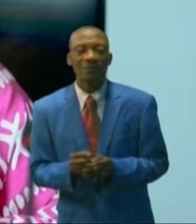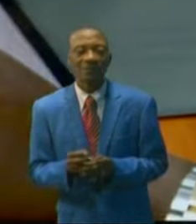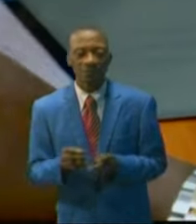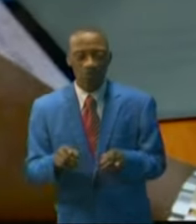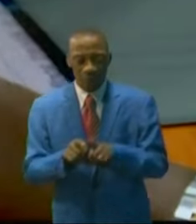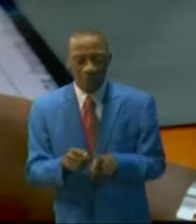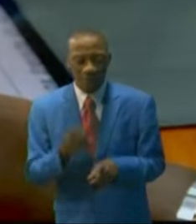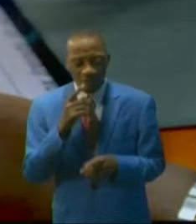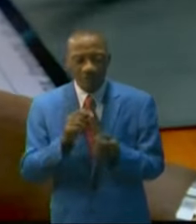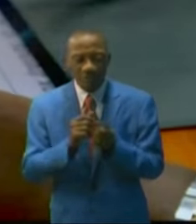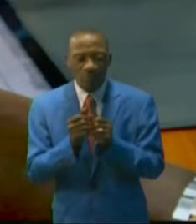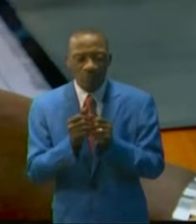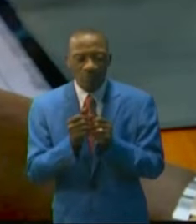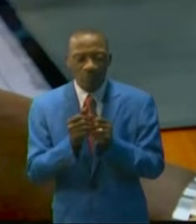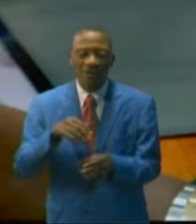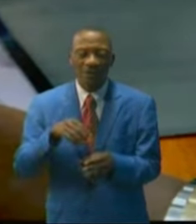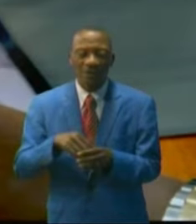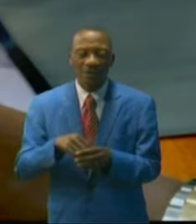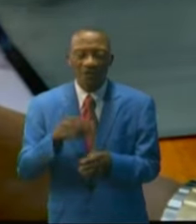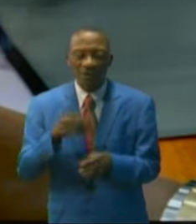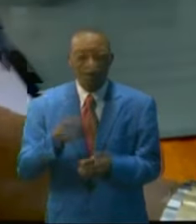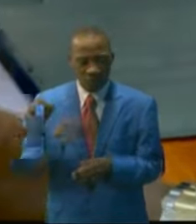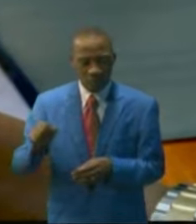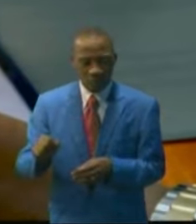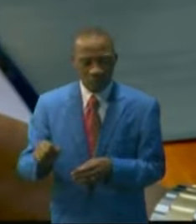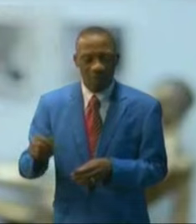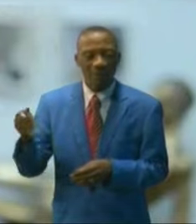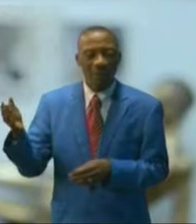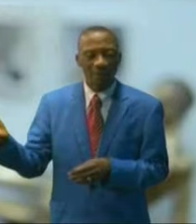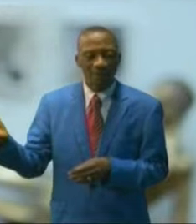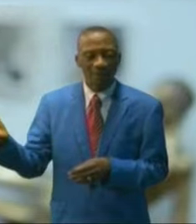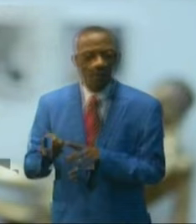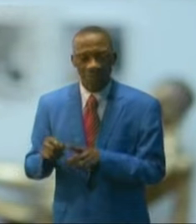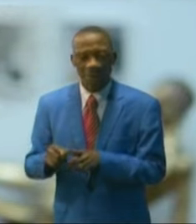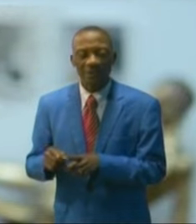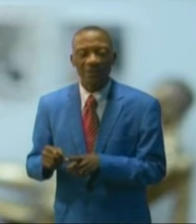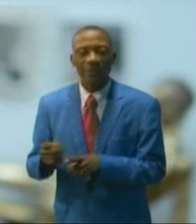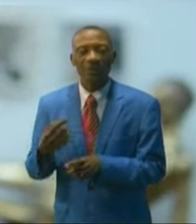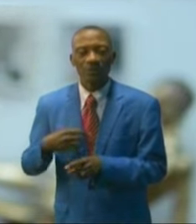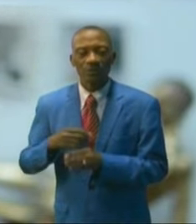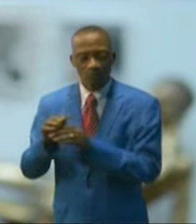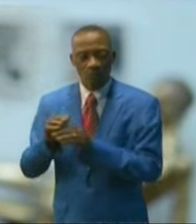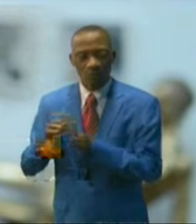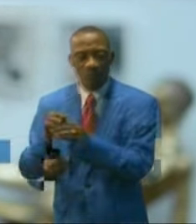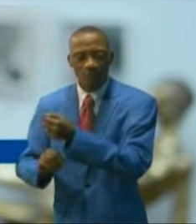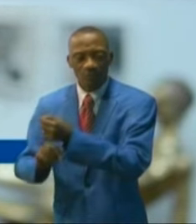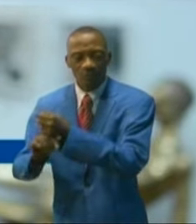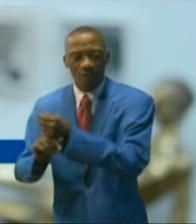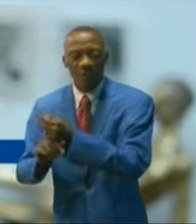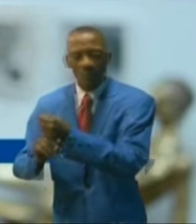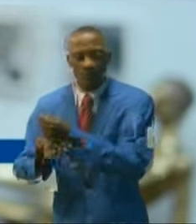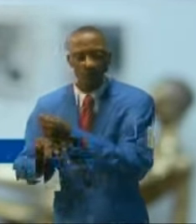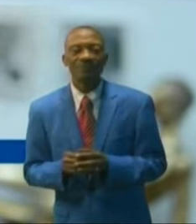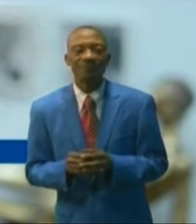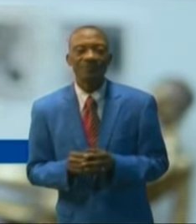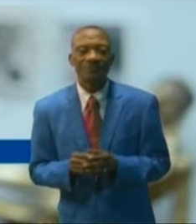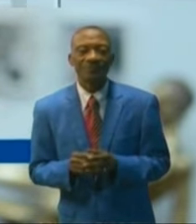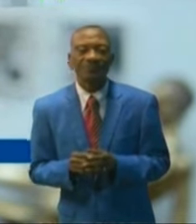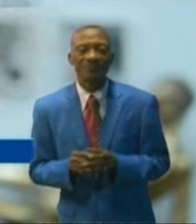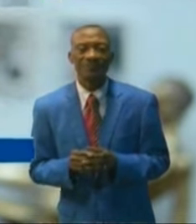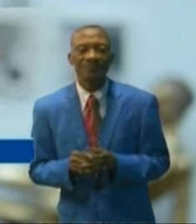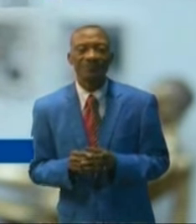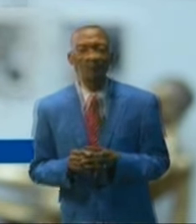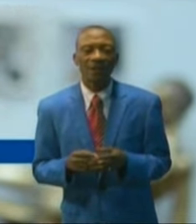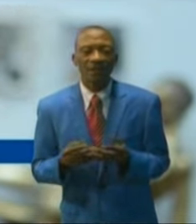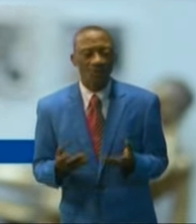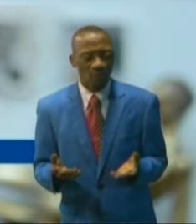Kivu. On voit qu'il y a un nouveau mode de transmission. Ce qu'on a remarqué depuis l'année dernière, c'est la transmission sexuelle. Et dès lors que les populations